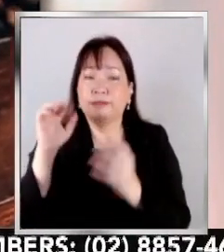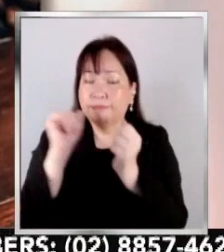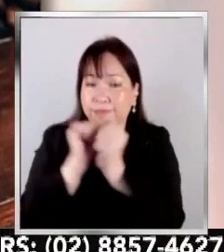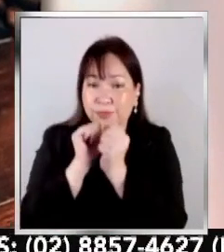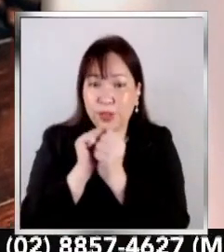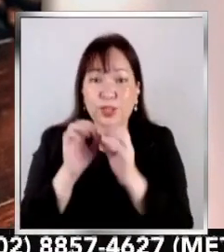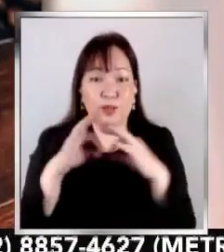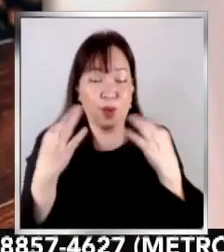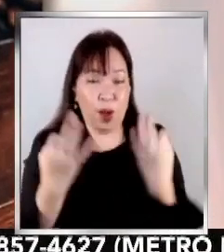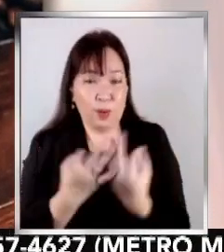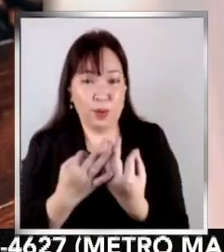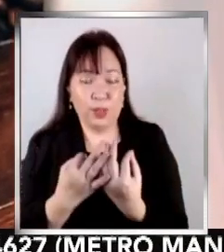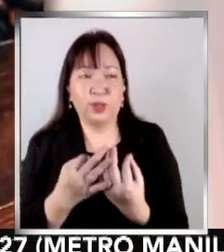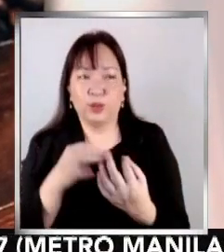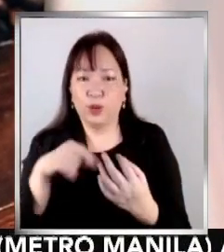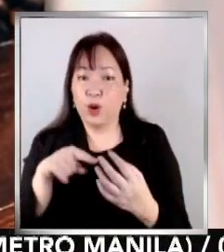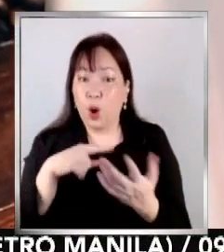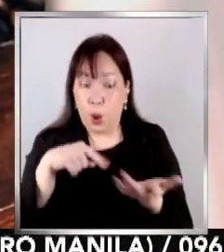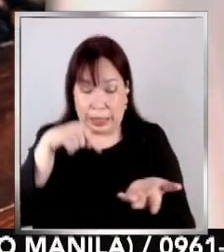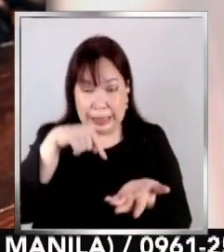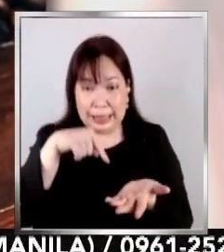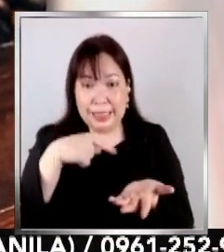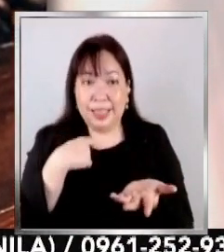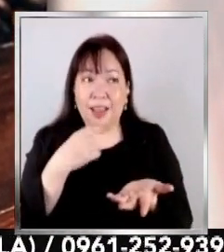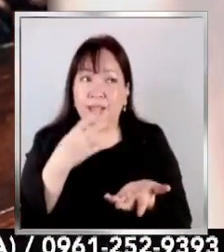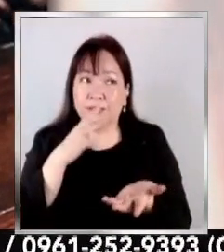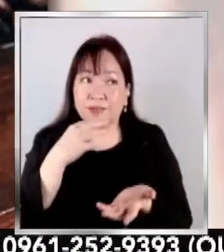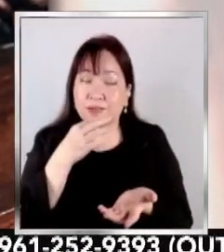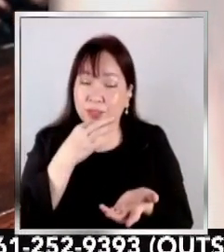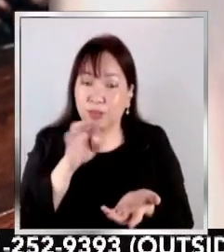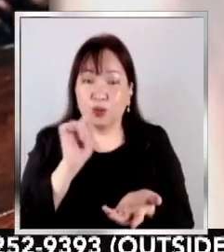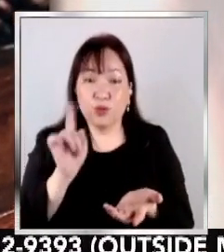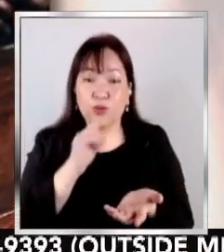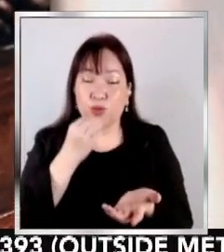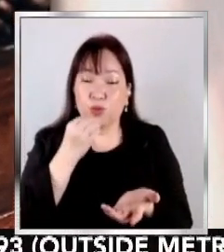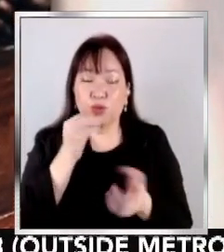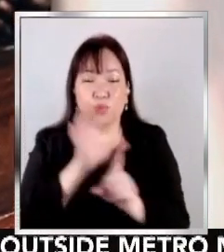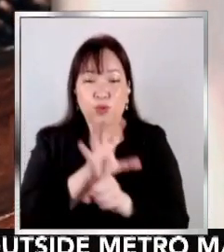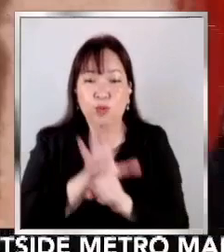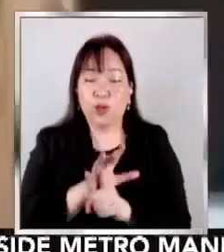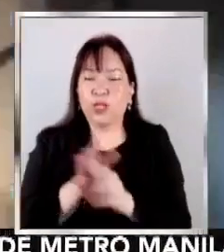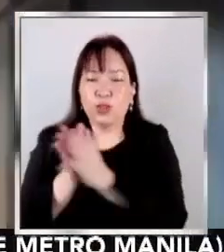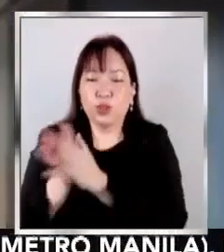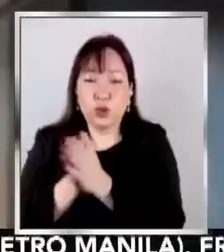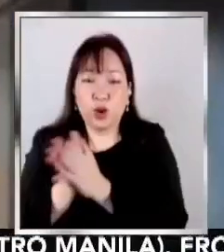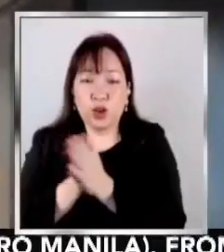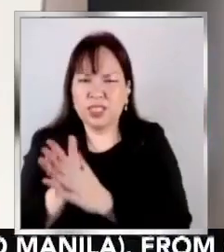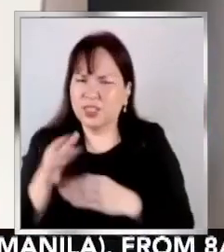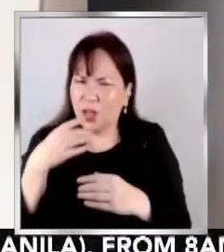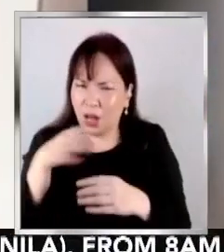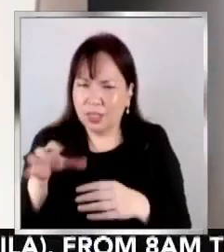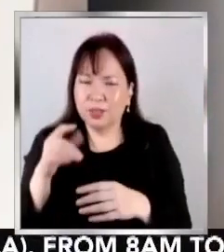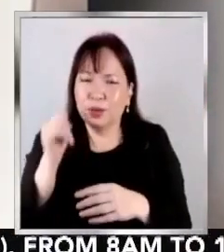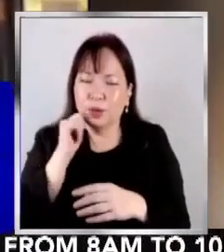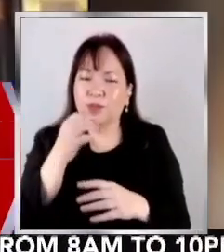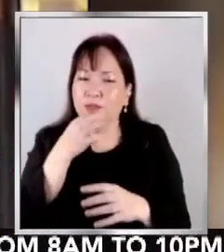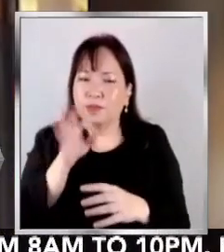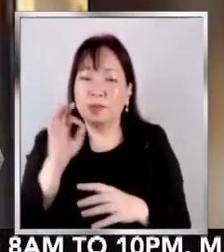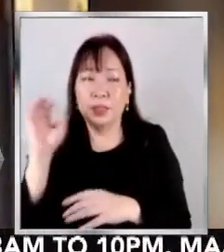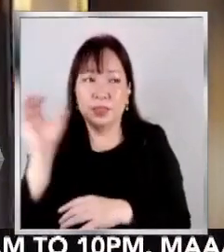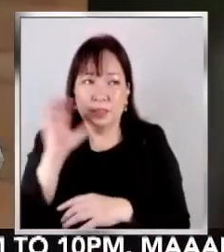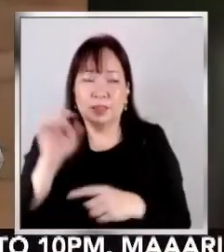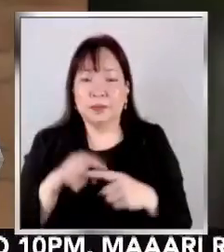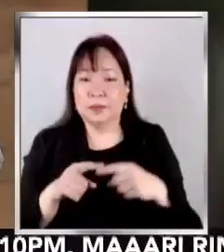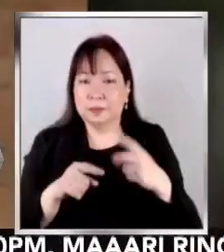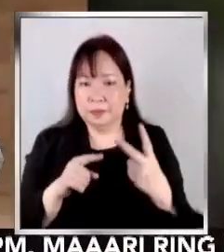Hindi mawawala sa menu ang nakagisnang hot chocolate na favorite ng mga Pinoy tuwing Pasko. Father and daughter tandem